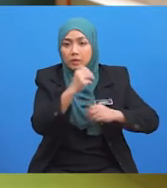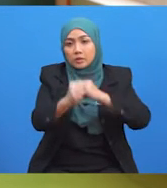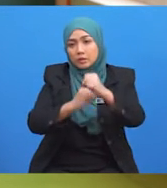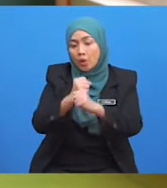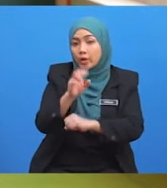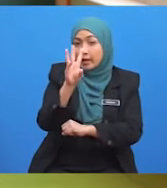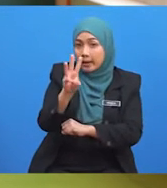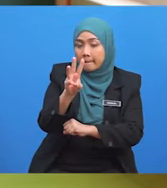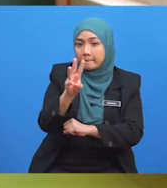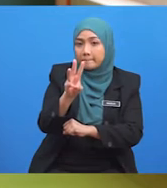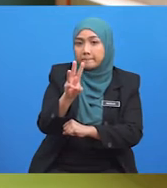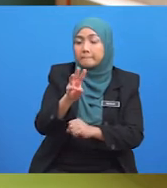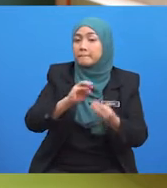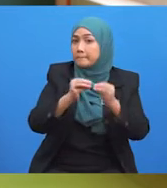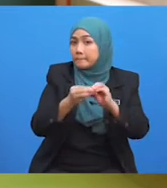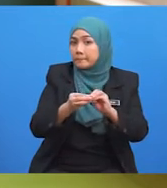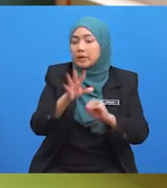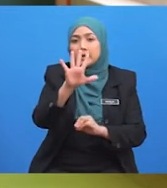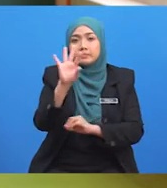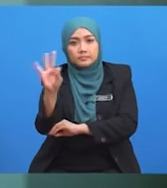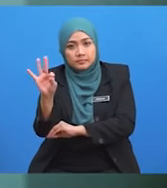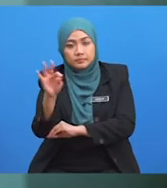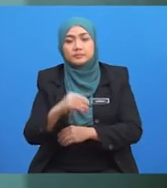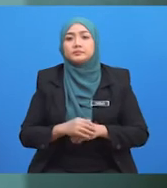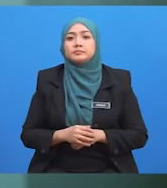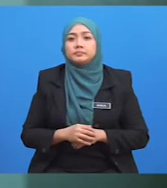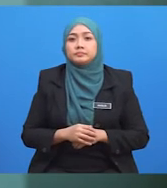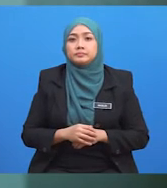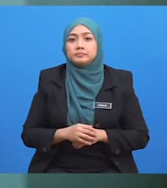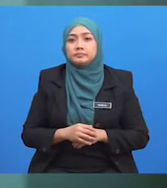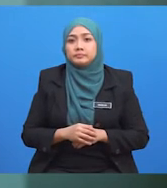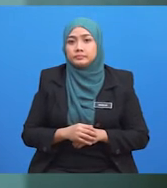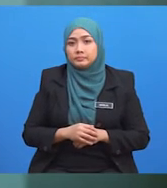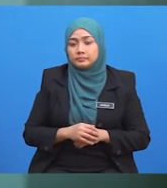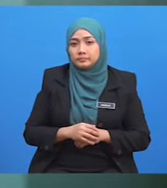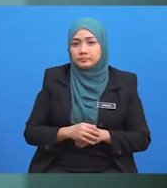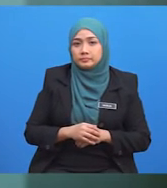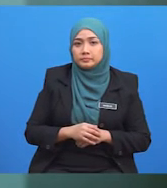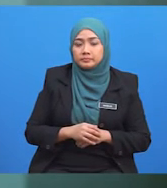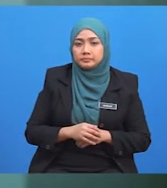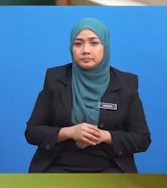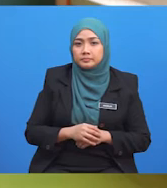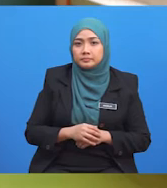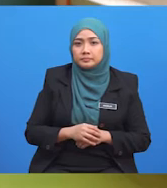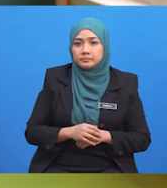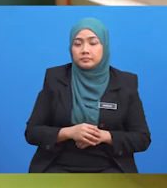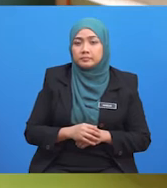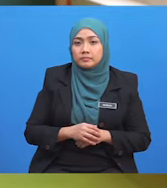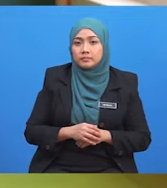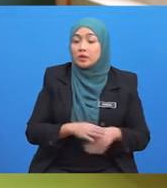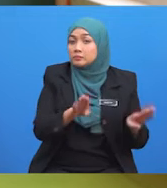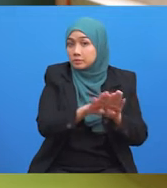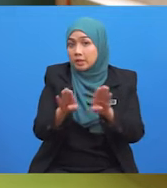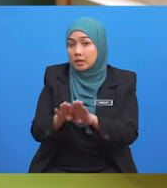6 muka surat 59. Dah buka? Bagus.